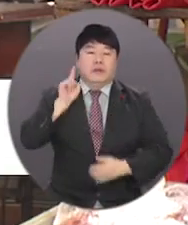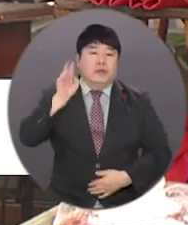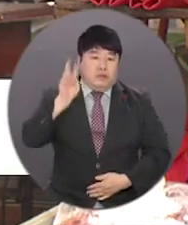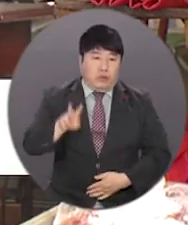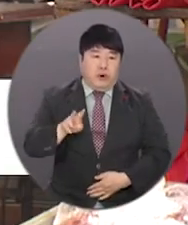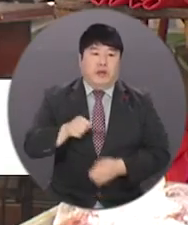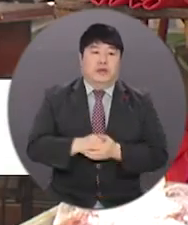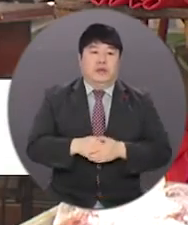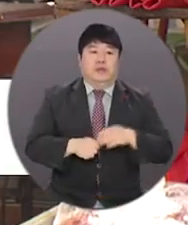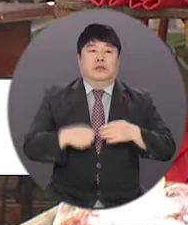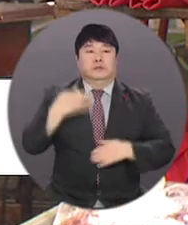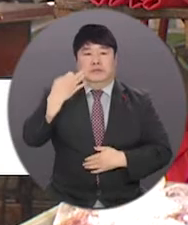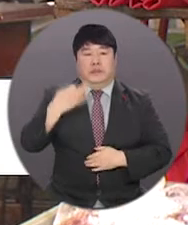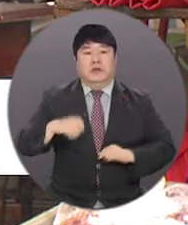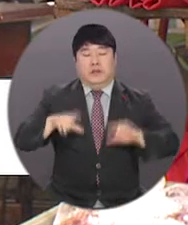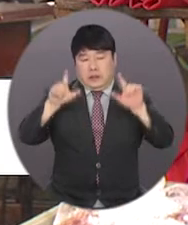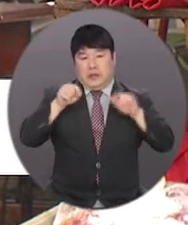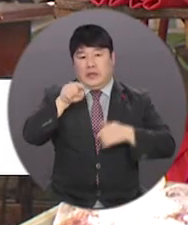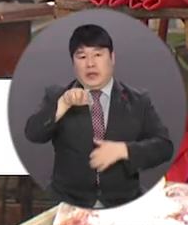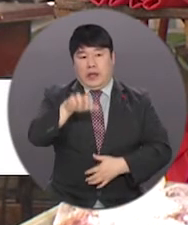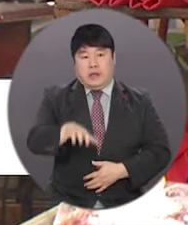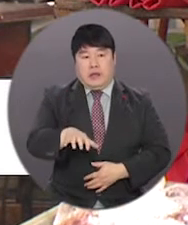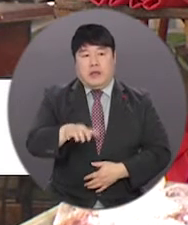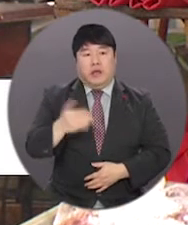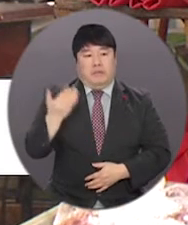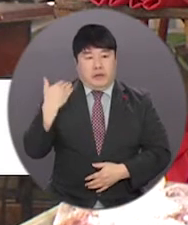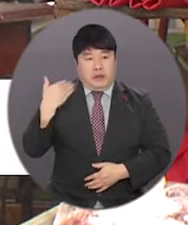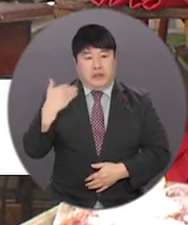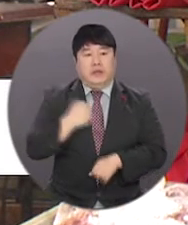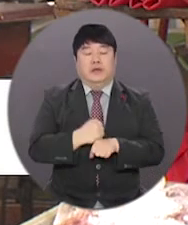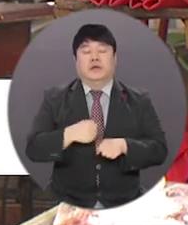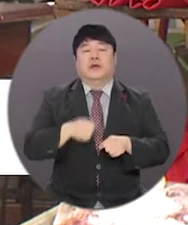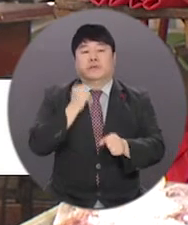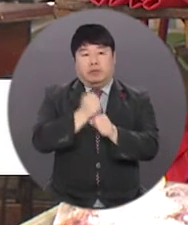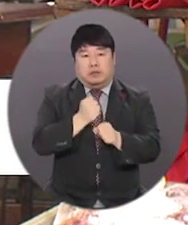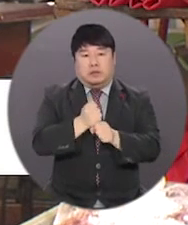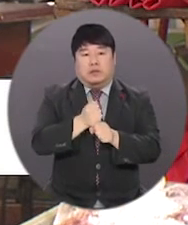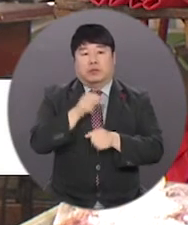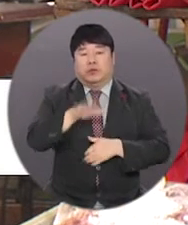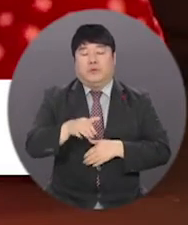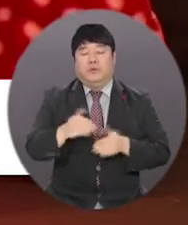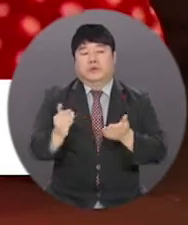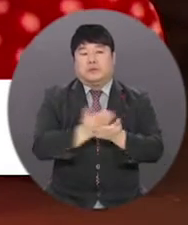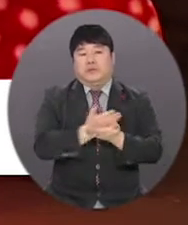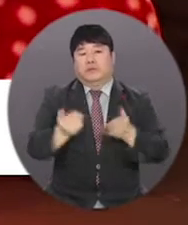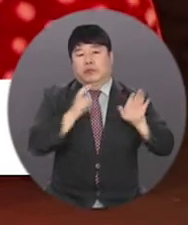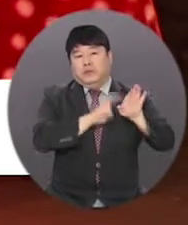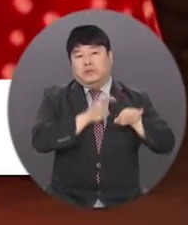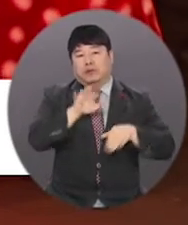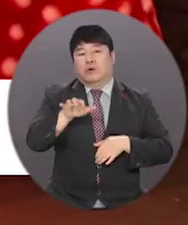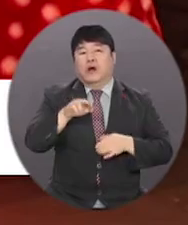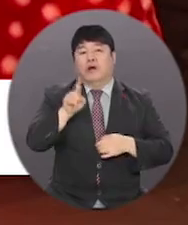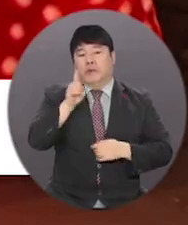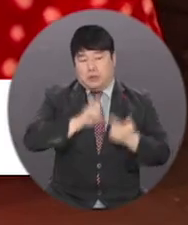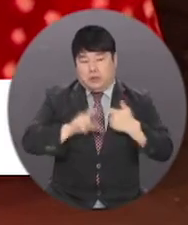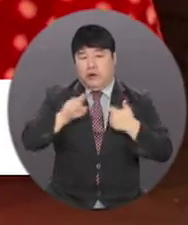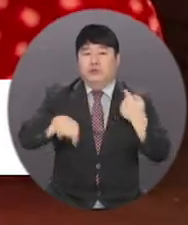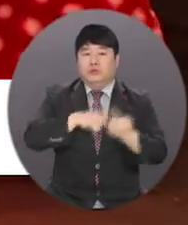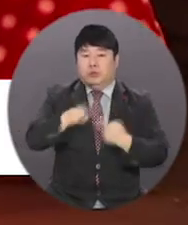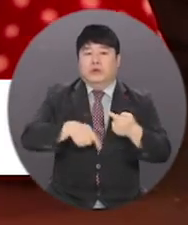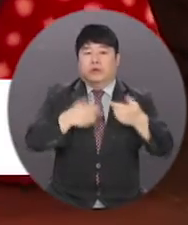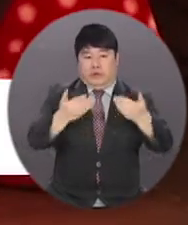모레 14일 날 이 앞번 설치했던 장소에 선별진료소를 한 번 더 운영해